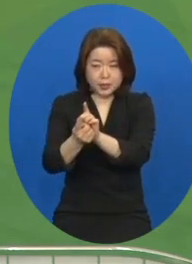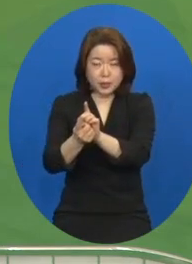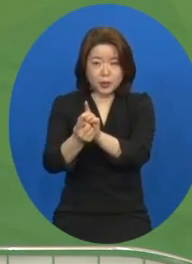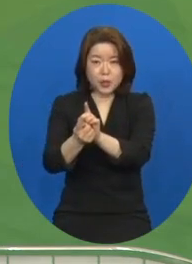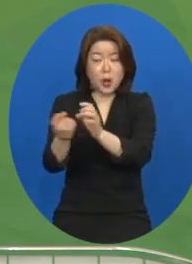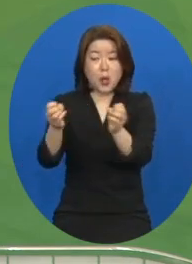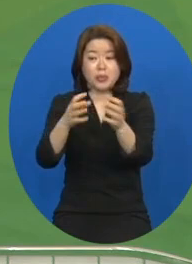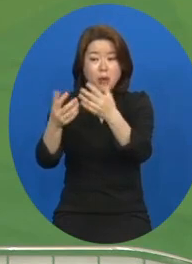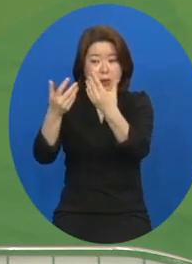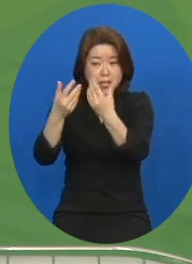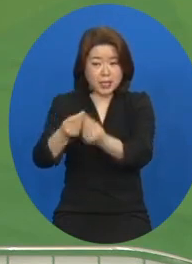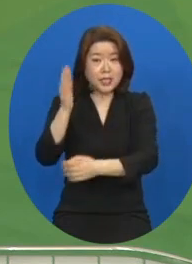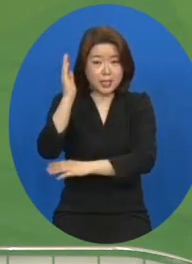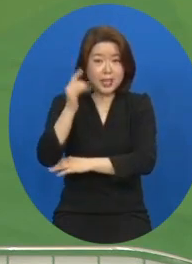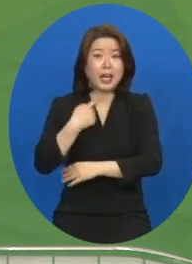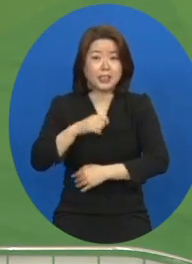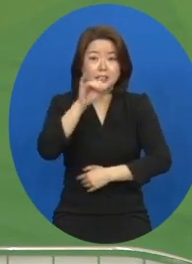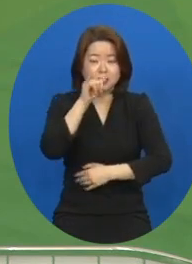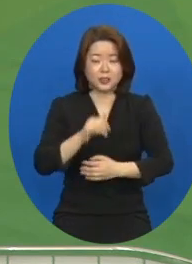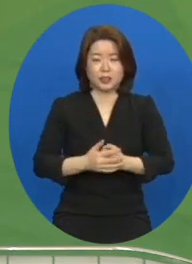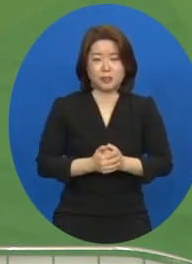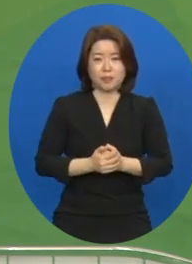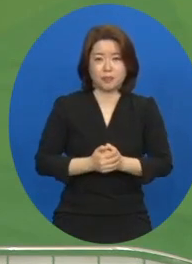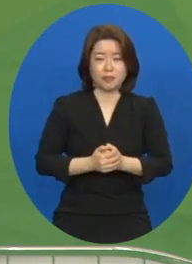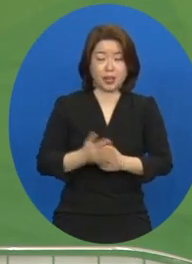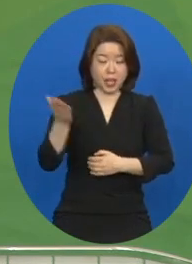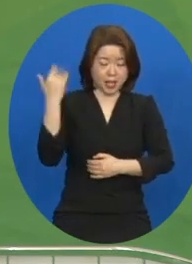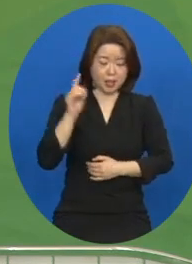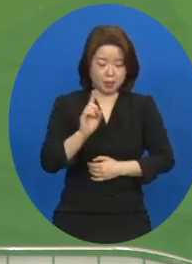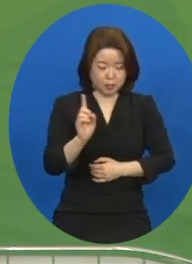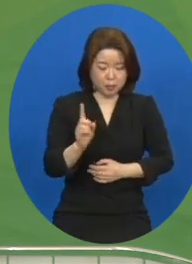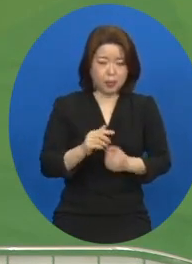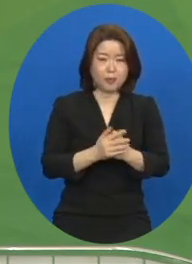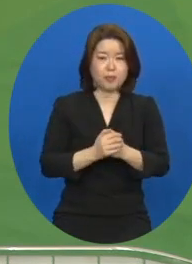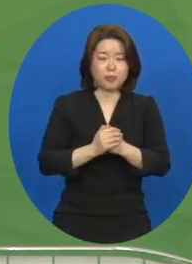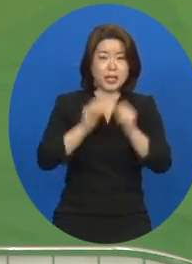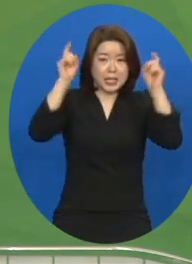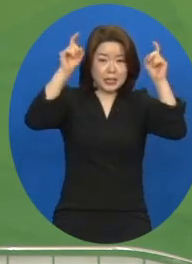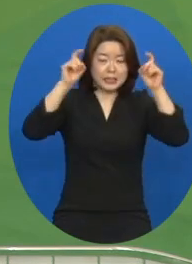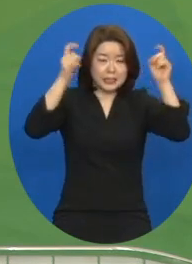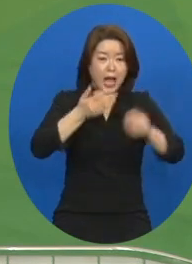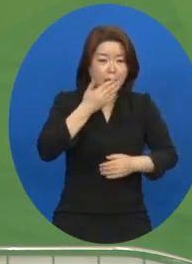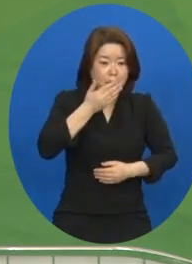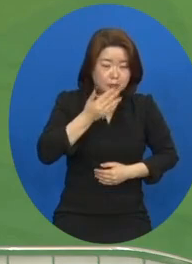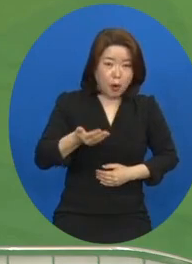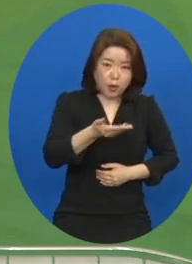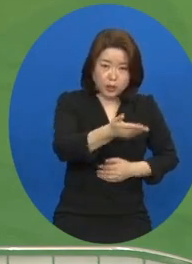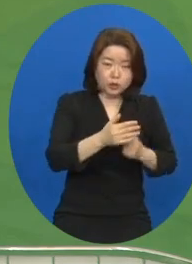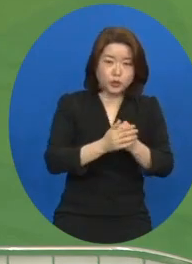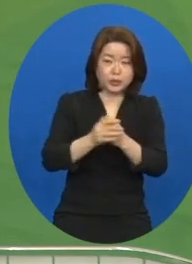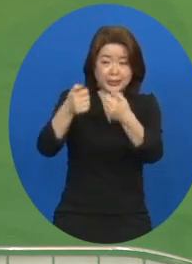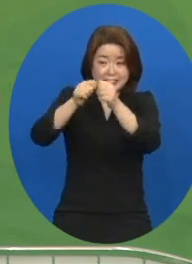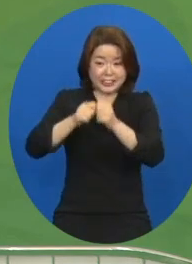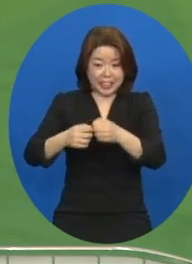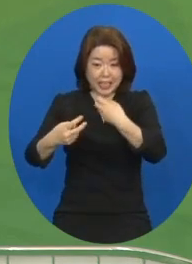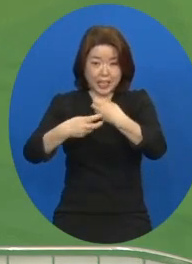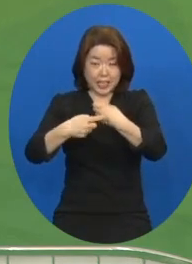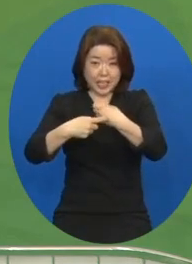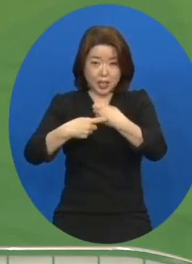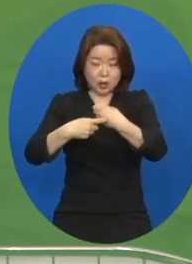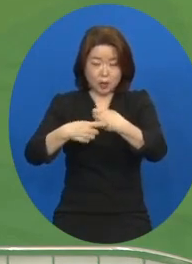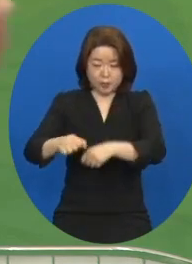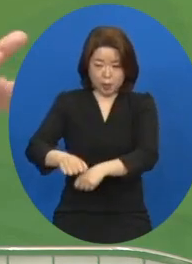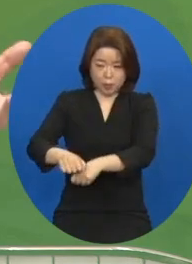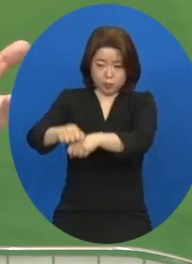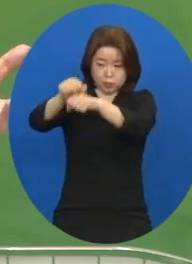하시더라고요. 한 번은 그 양들의 먹이가 되는 그 깻묵을 보관해 놓은